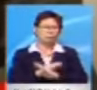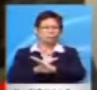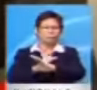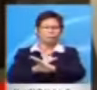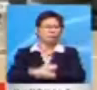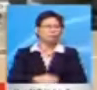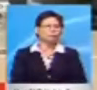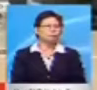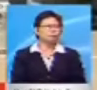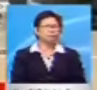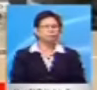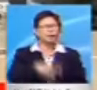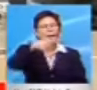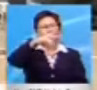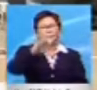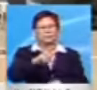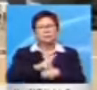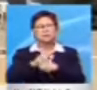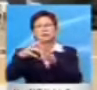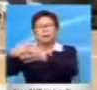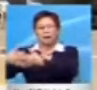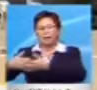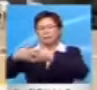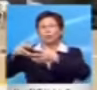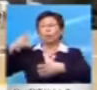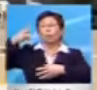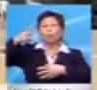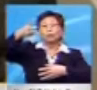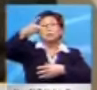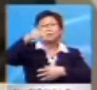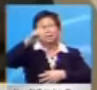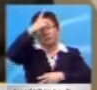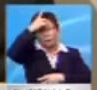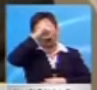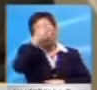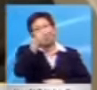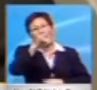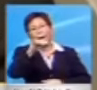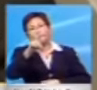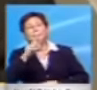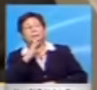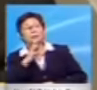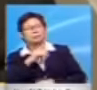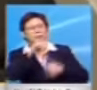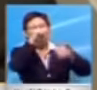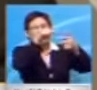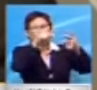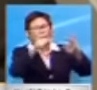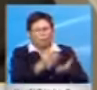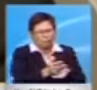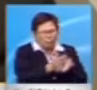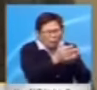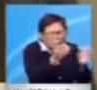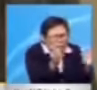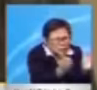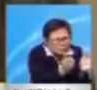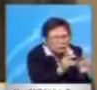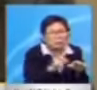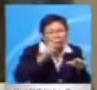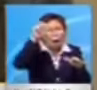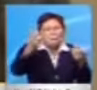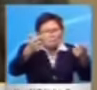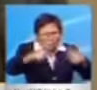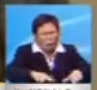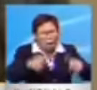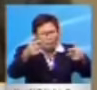sempadan pada sidang media di Washington DC Datuk Seri dr Ahmad Zahid berkata beberapa pelabuhan kecil di Sabah ada